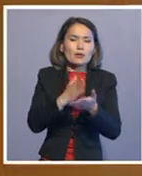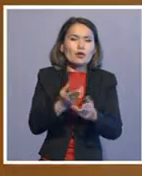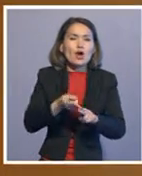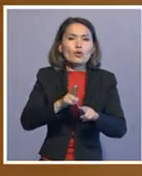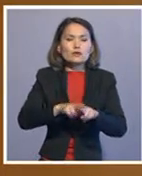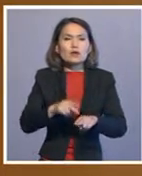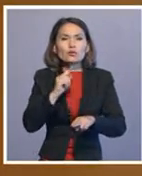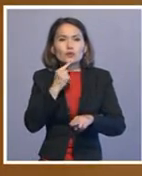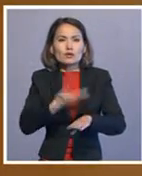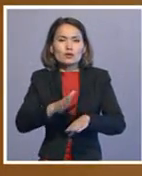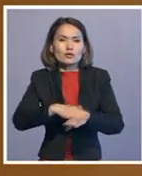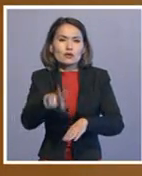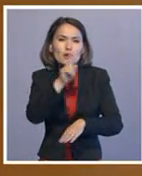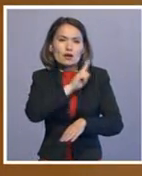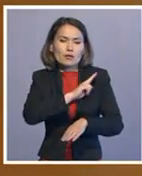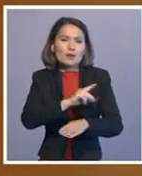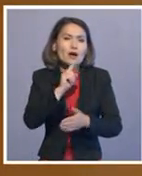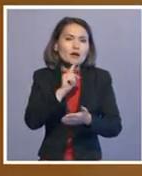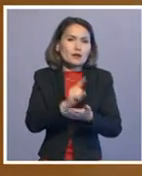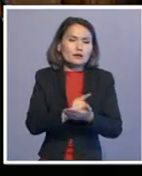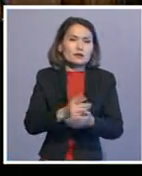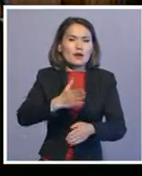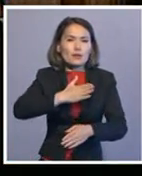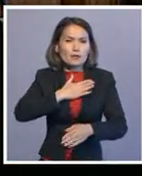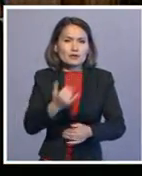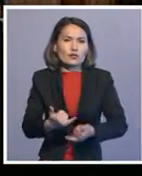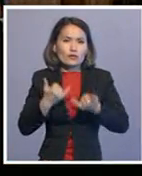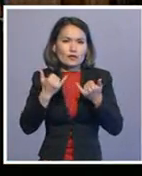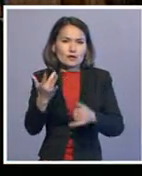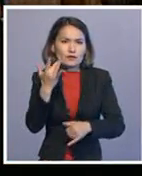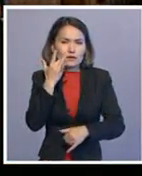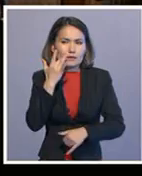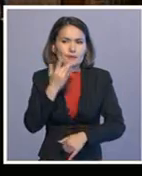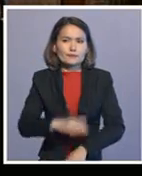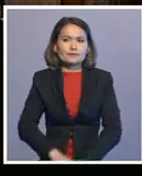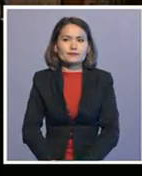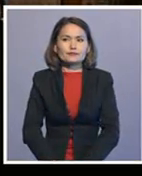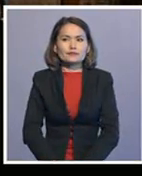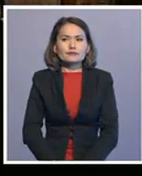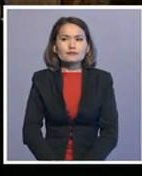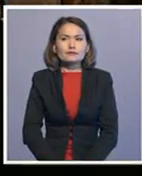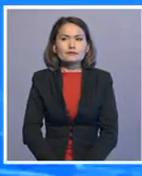сан сауал ертеңгі халықаралық ғылыми тәжірибелік конференцияда талқыланады. Жайзра Исаева, Ержан Жаңбырбаев, ұлттық арна.